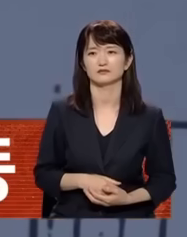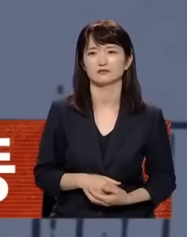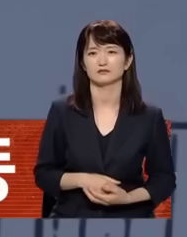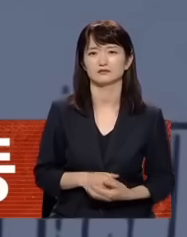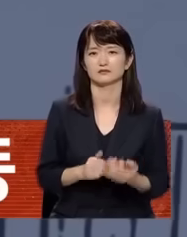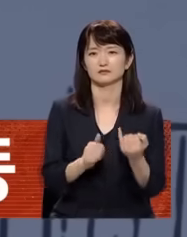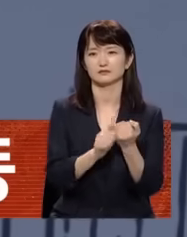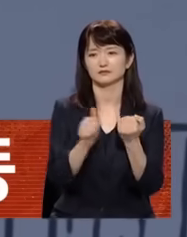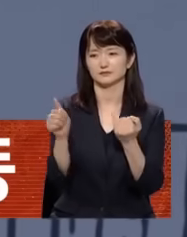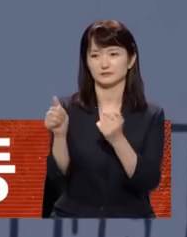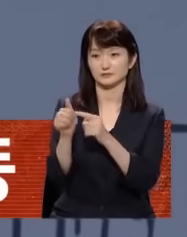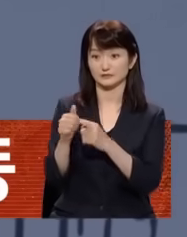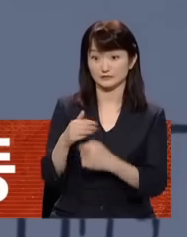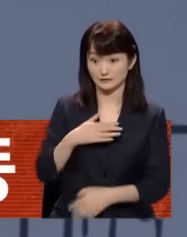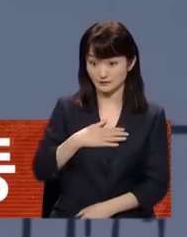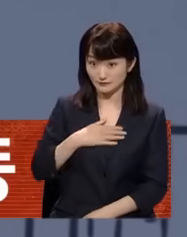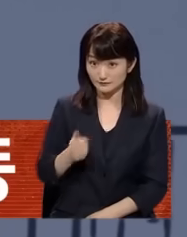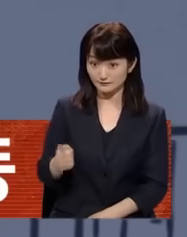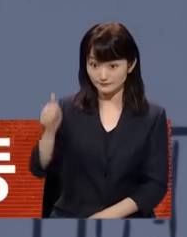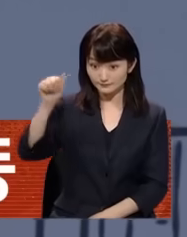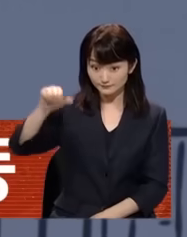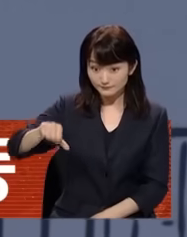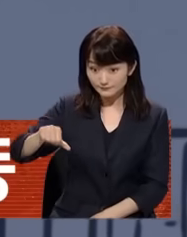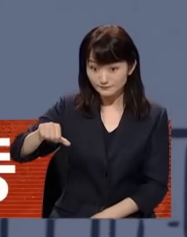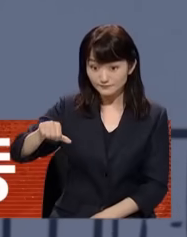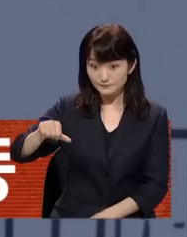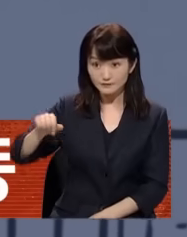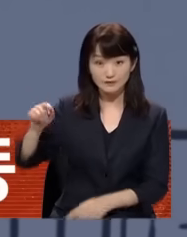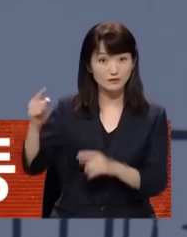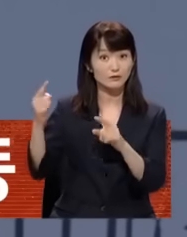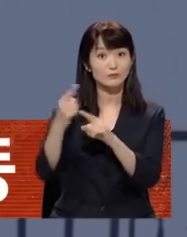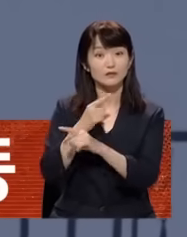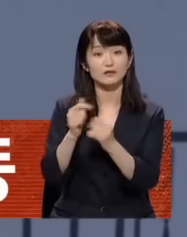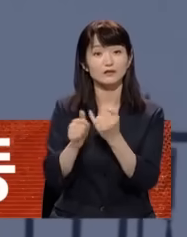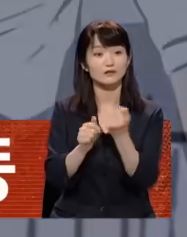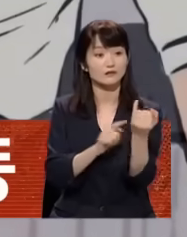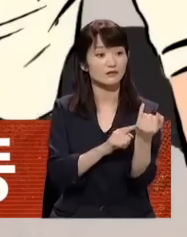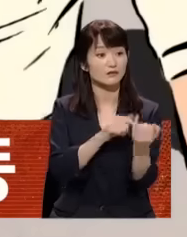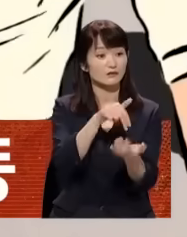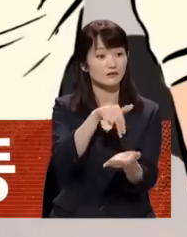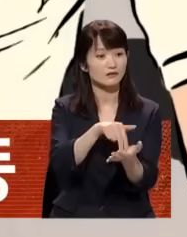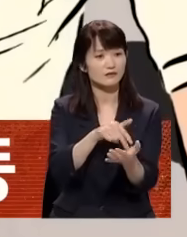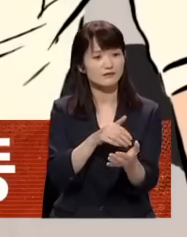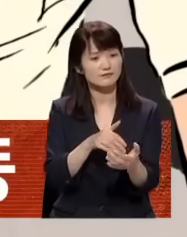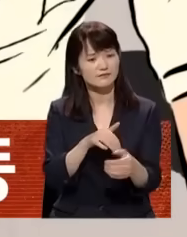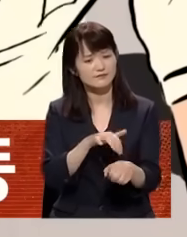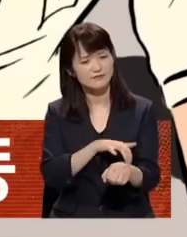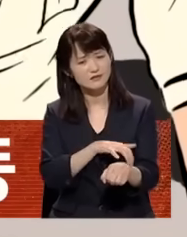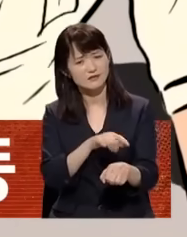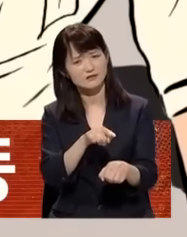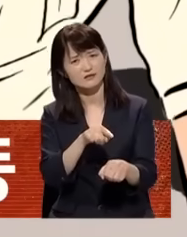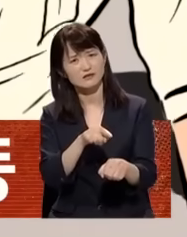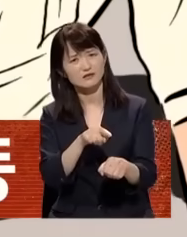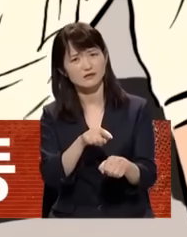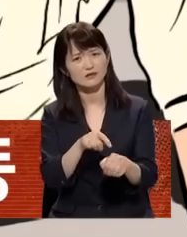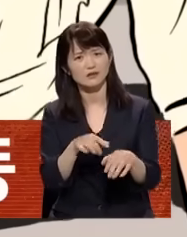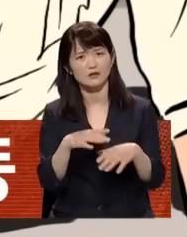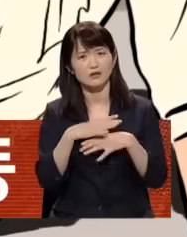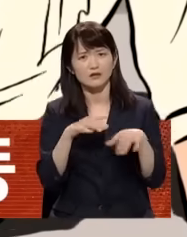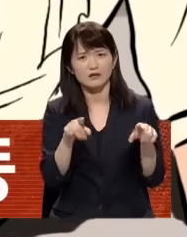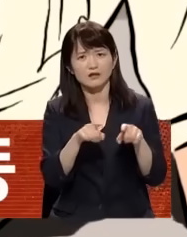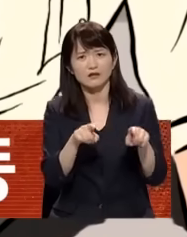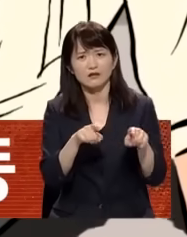남편의 기분에 하나에 따라서 모든게 다 바뀌고 있기 때문에이 여성 입장에서는 굉장히 불편하고 굉장히 공포스러웠을 거예요 그리고